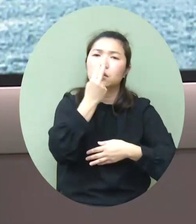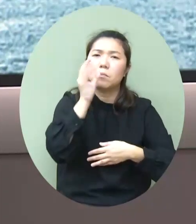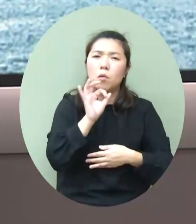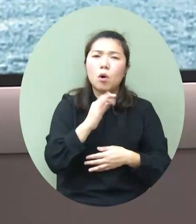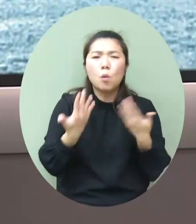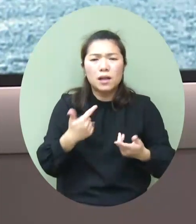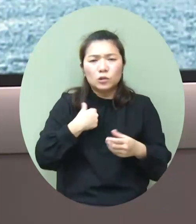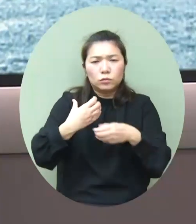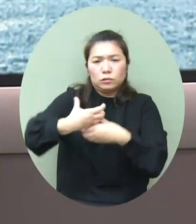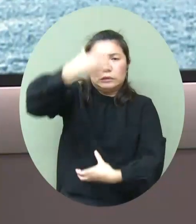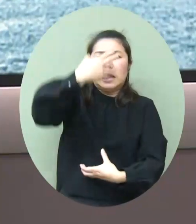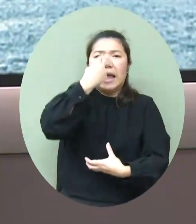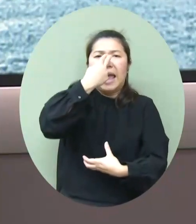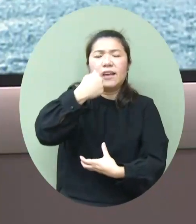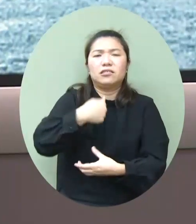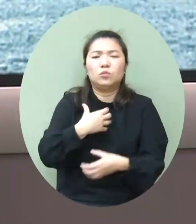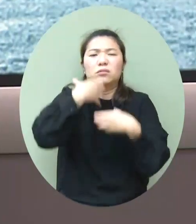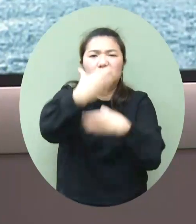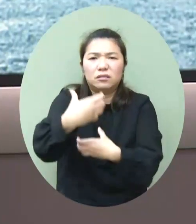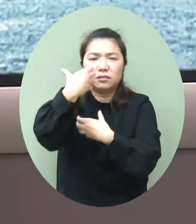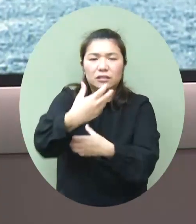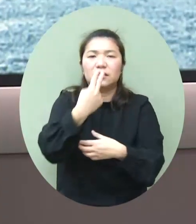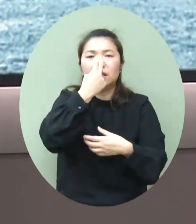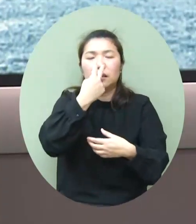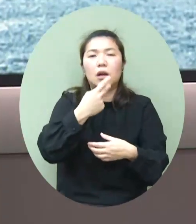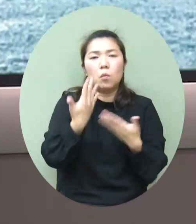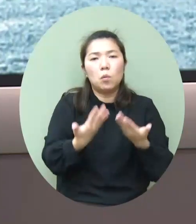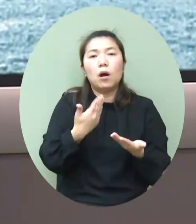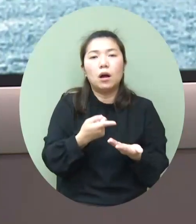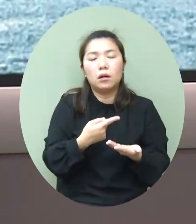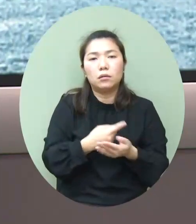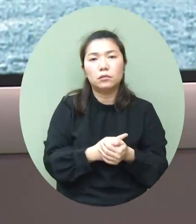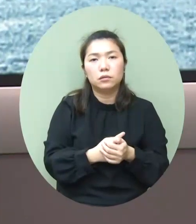用瓶装的氧气。我已经说过，